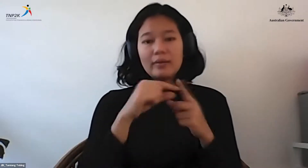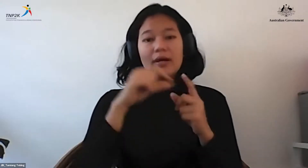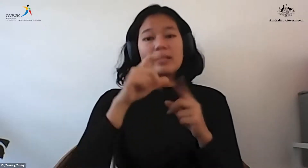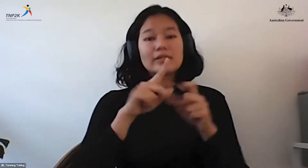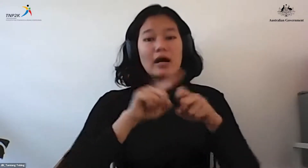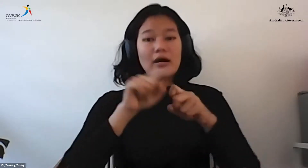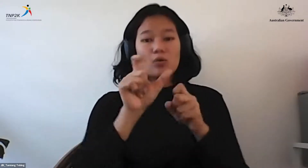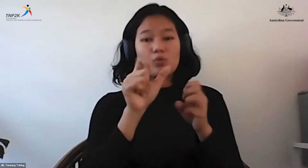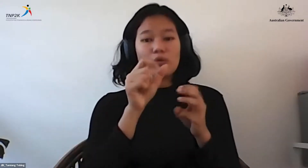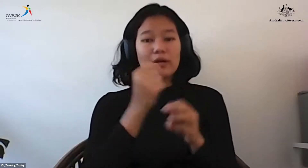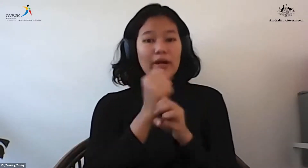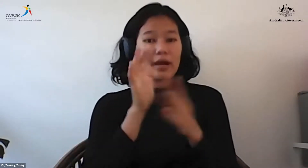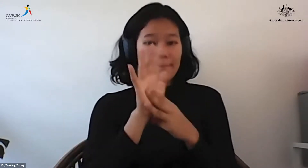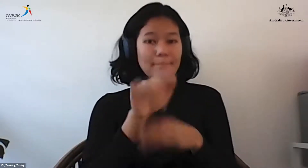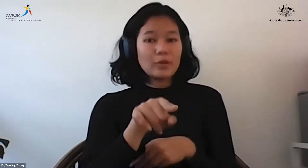satu